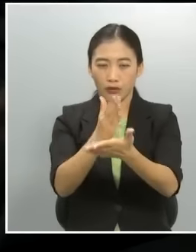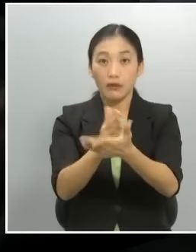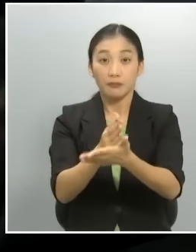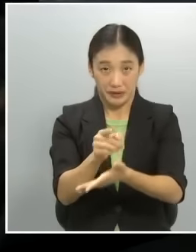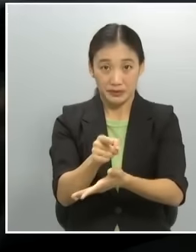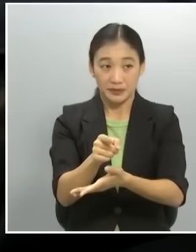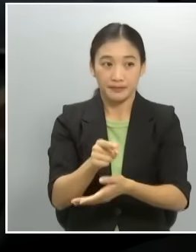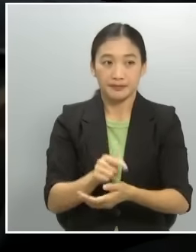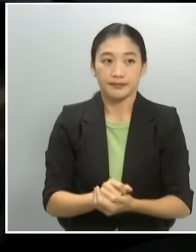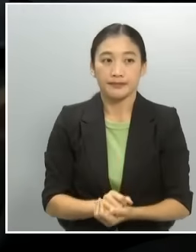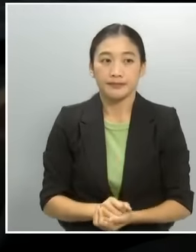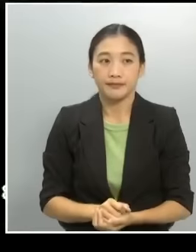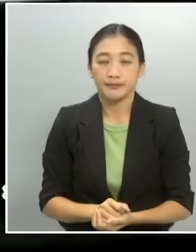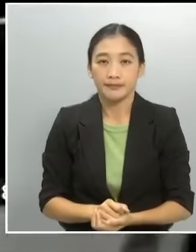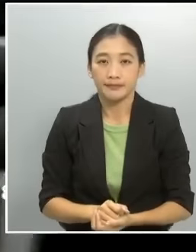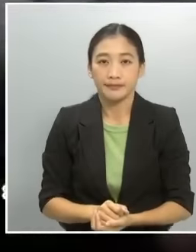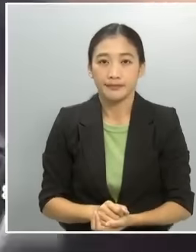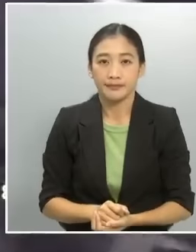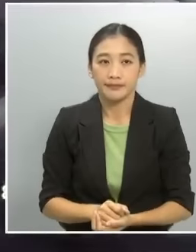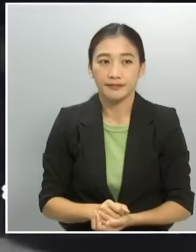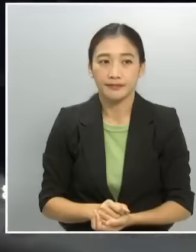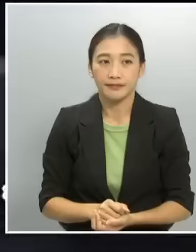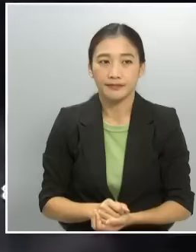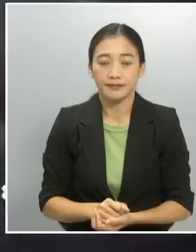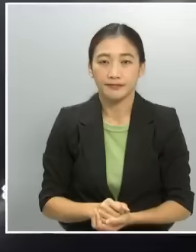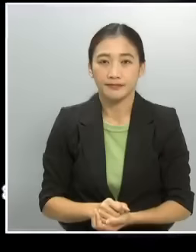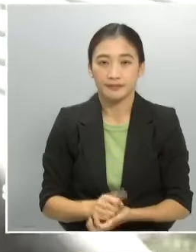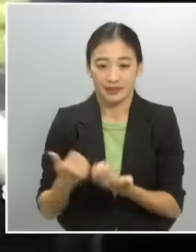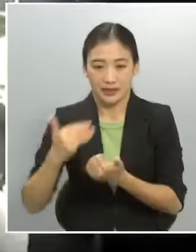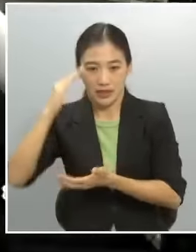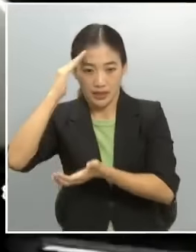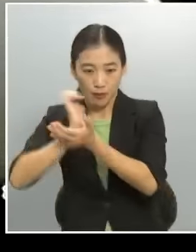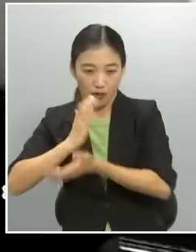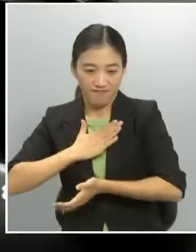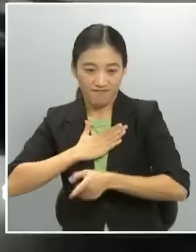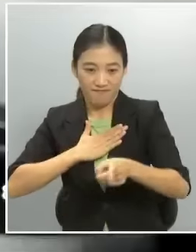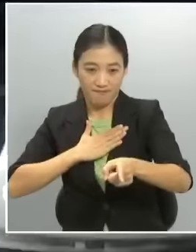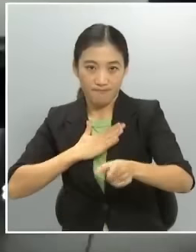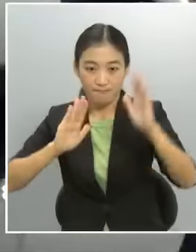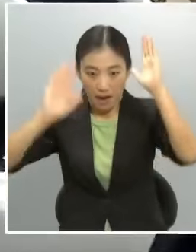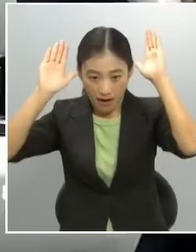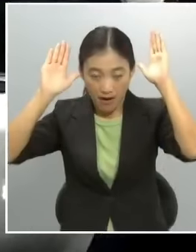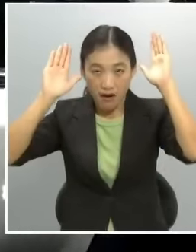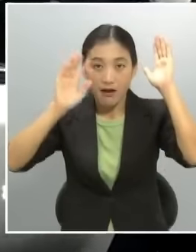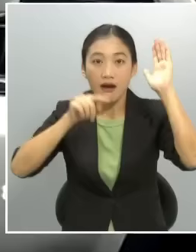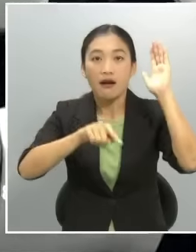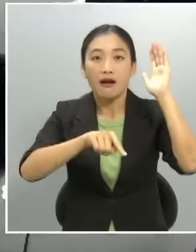ผู้ชมครับ ตำรวจยกมือ นี่นะ ยกมือ ค่ะ